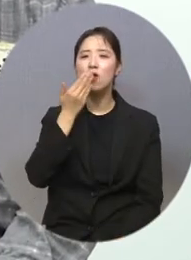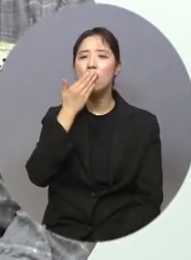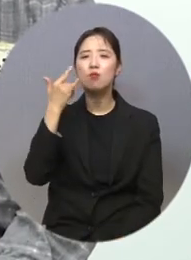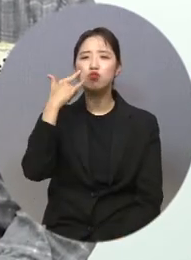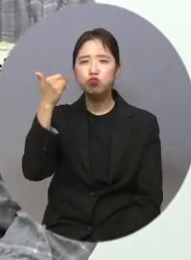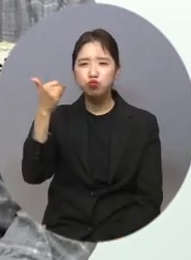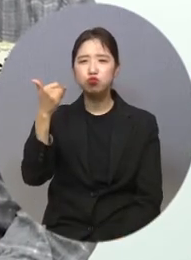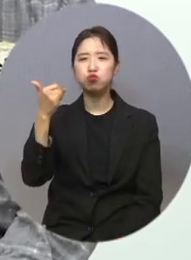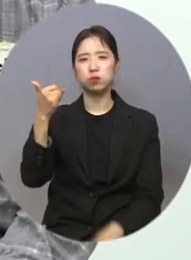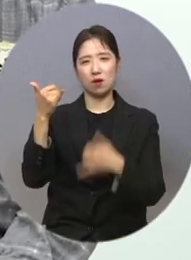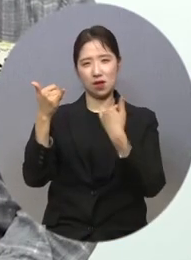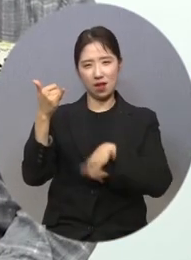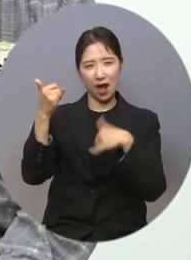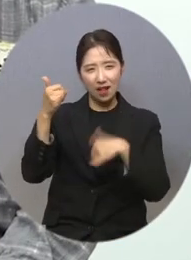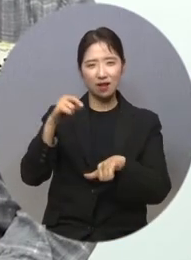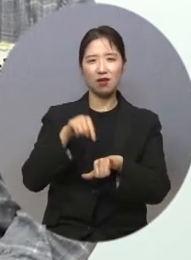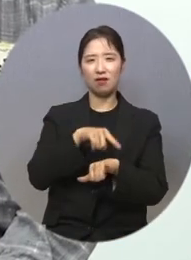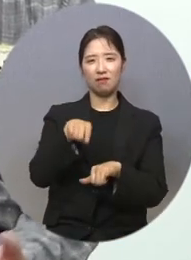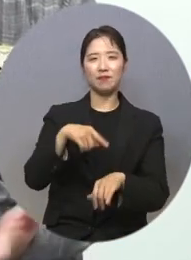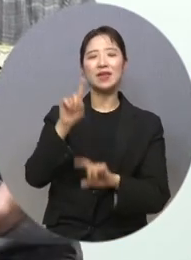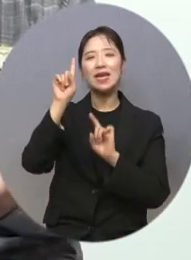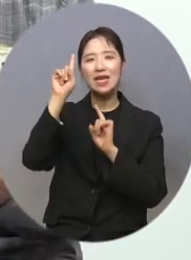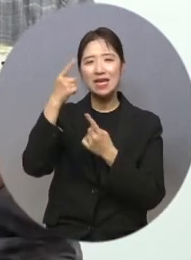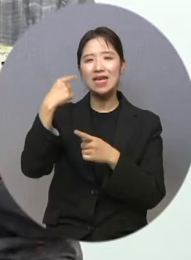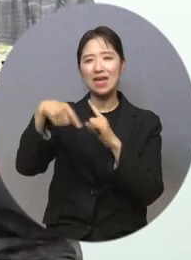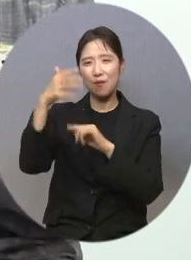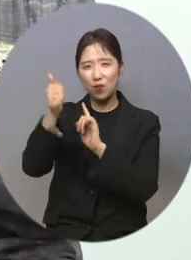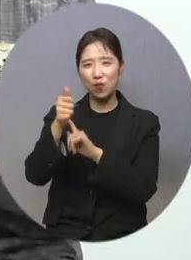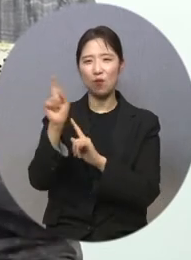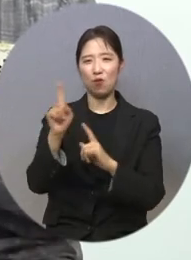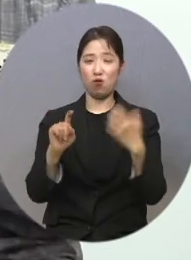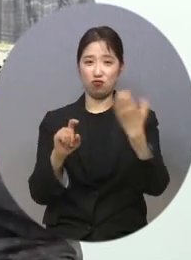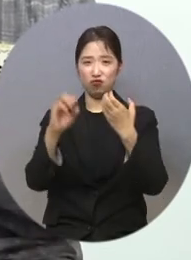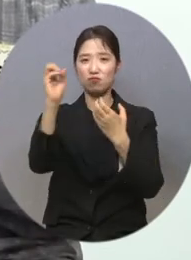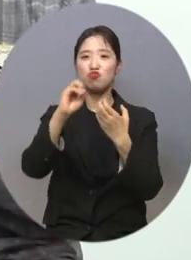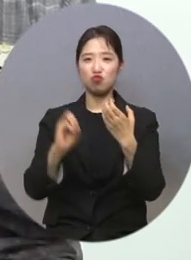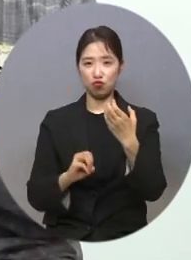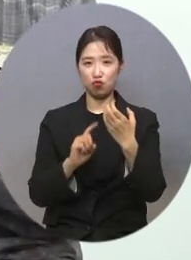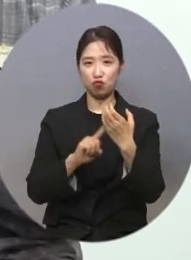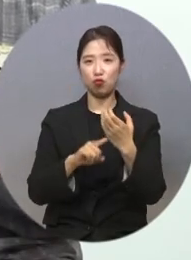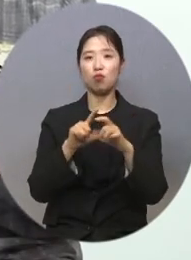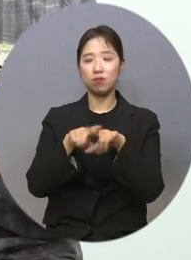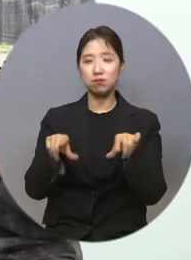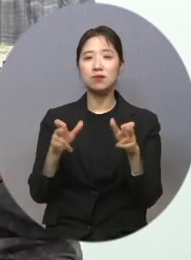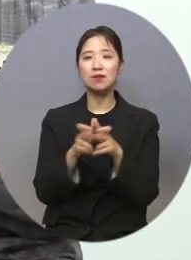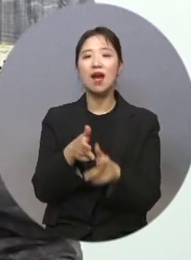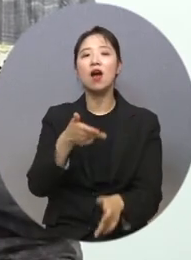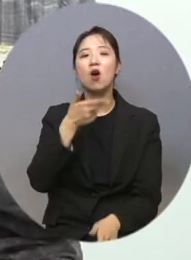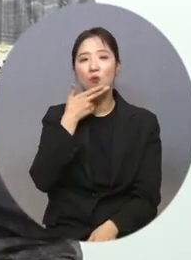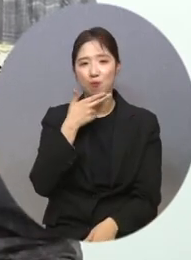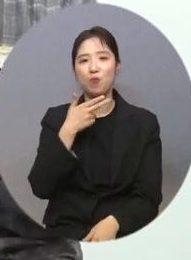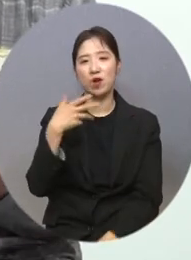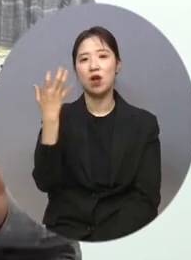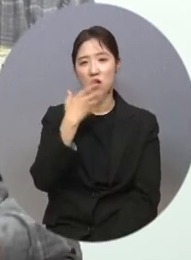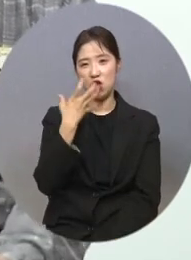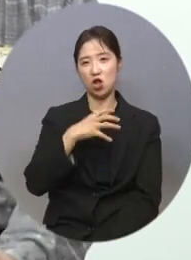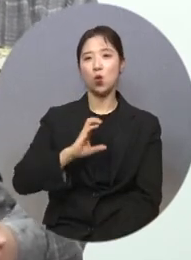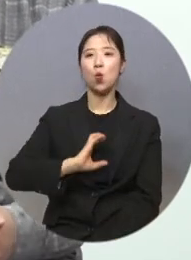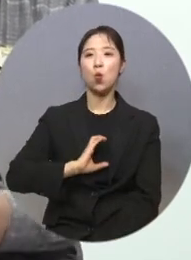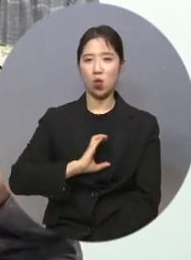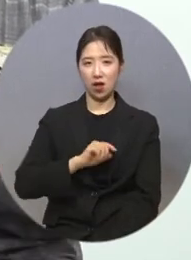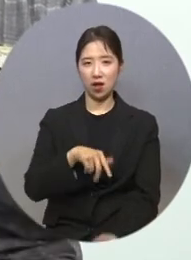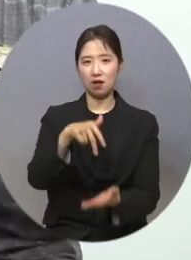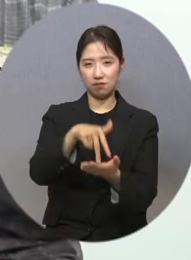부모님 밑에서 그 이계부로 감독님 말씀하신 것처럼 90% 아이들이 이제 일반적인 청인 아이들로 코다로서